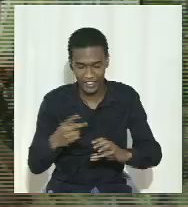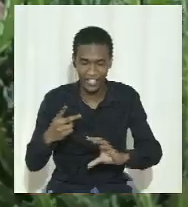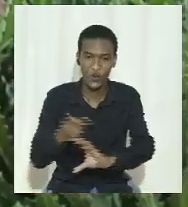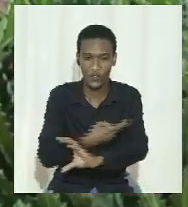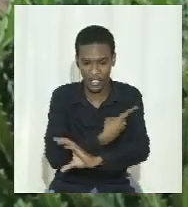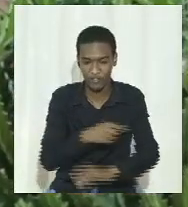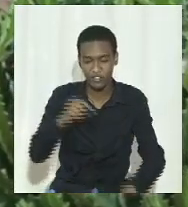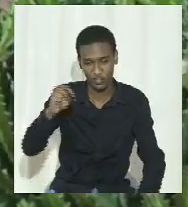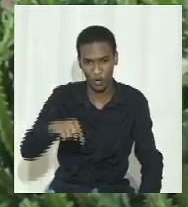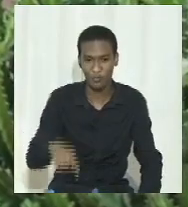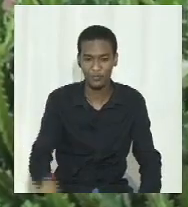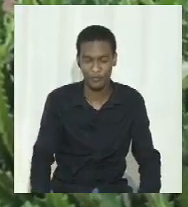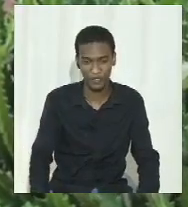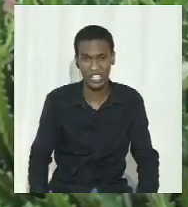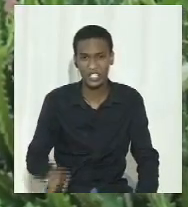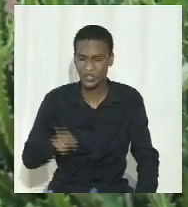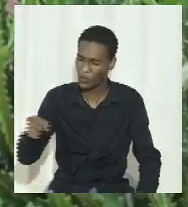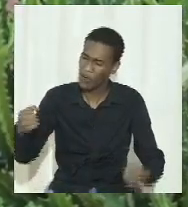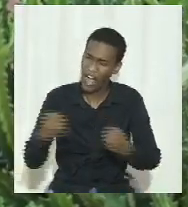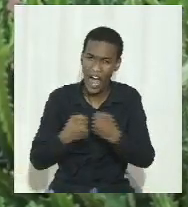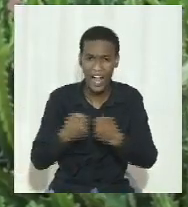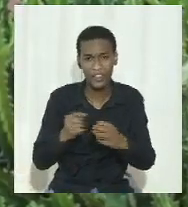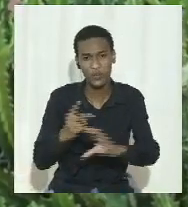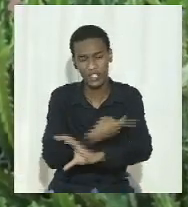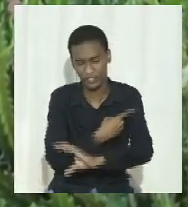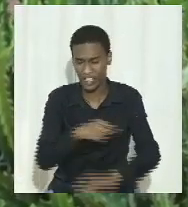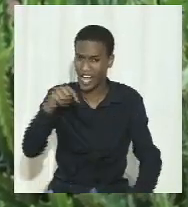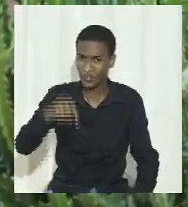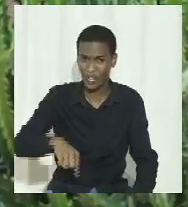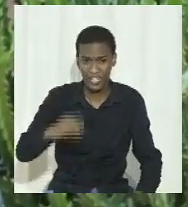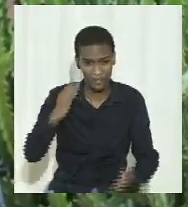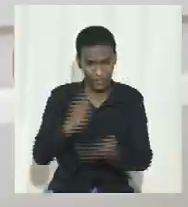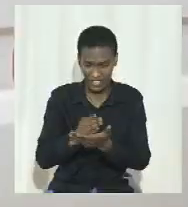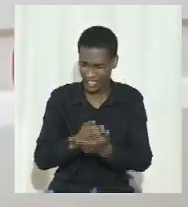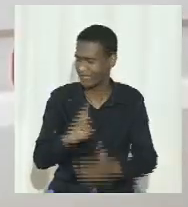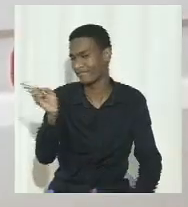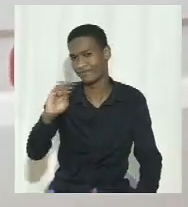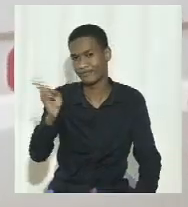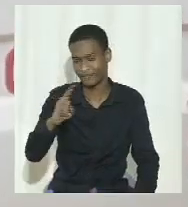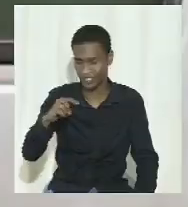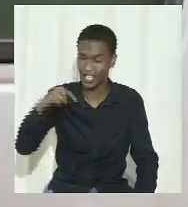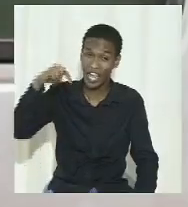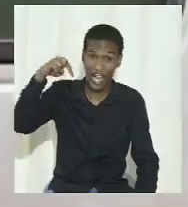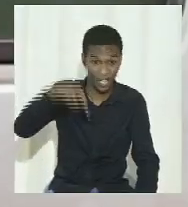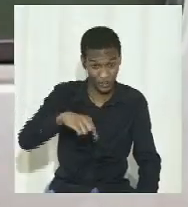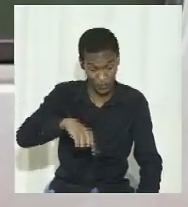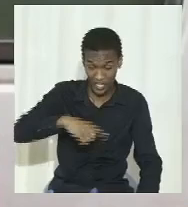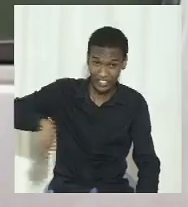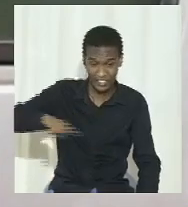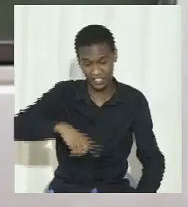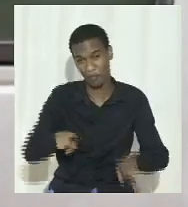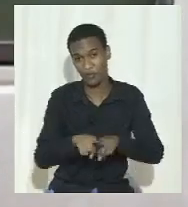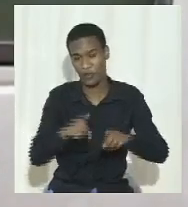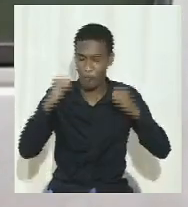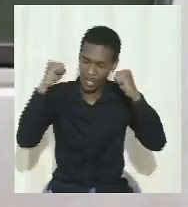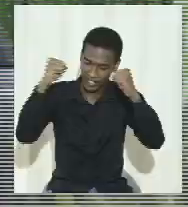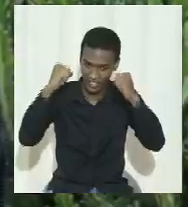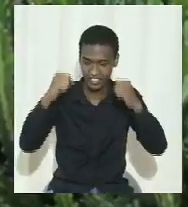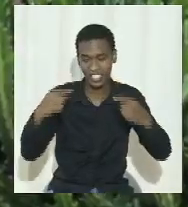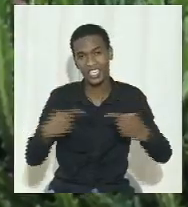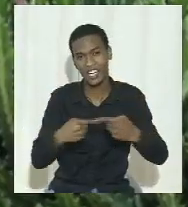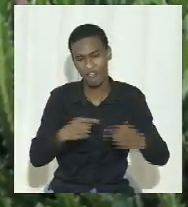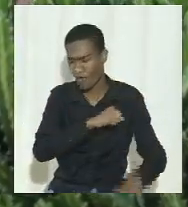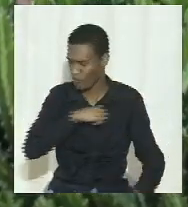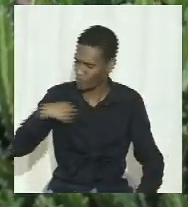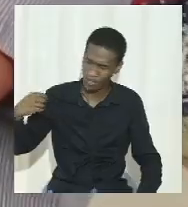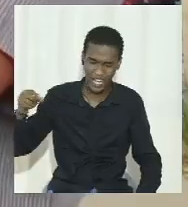tompoko dia tsy ho vita androany, naresintsika androany. On a gagné une bataille, mais pas la guerre.